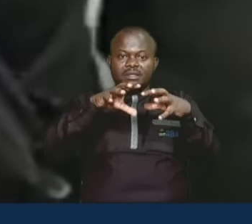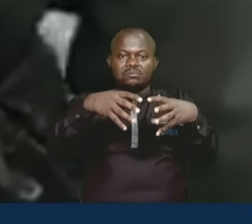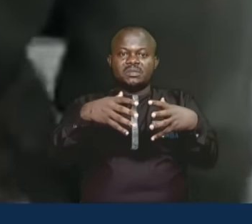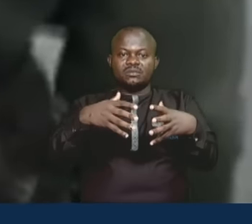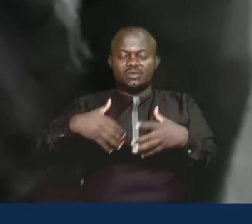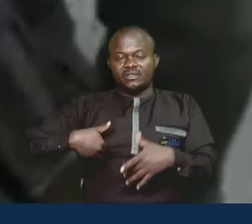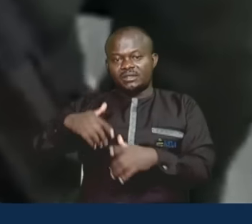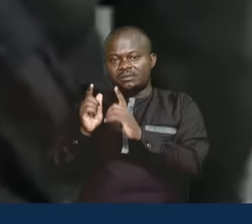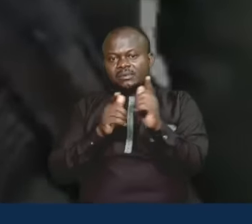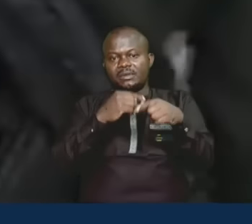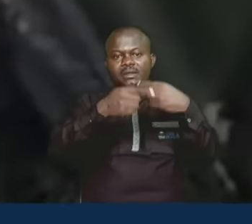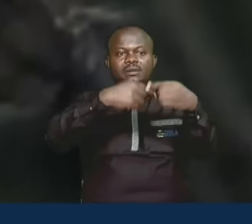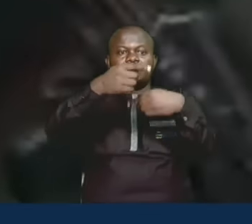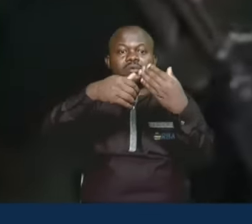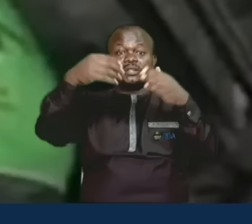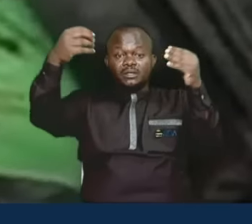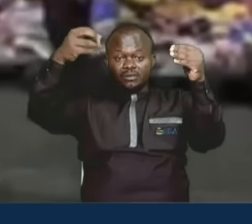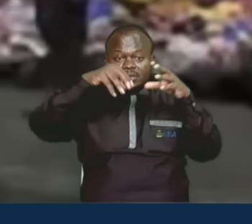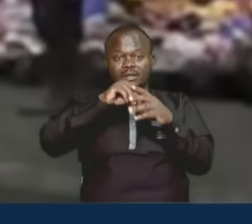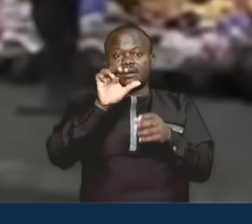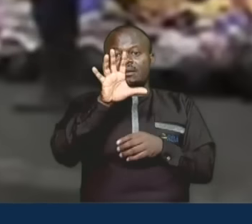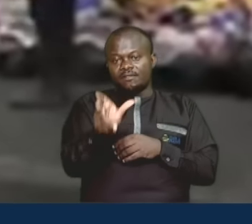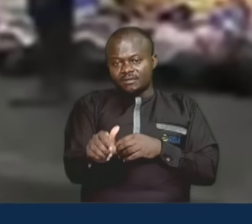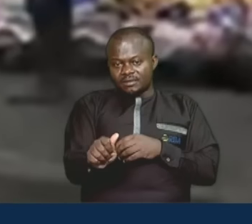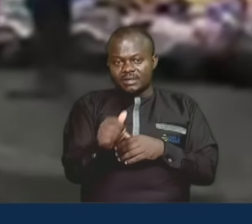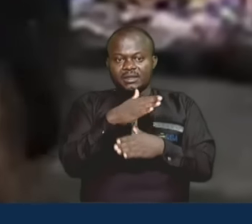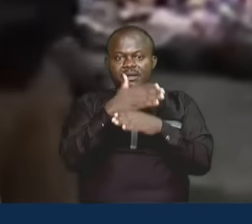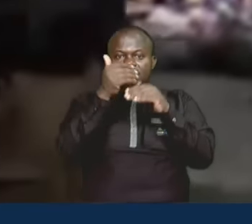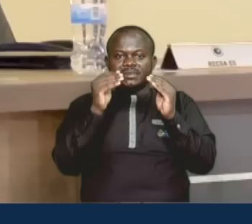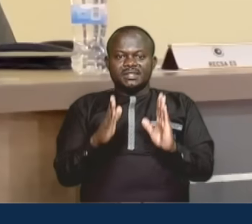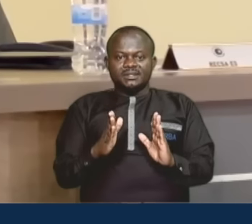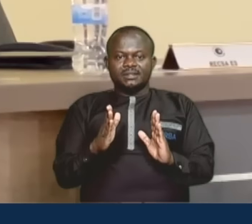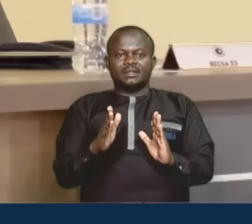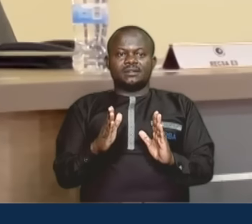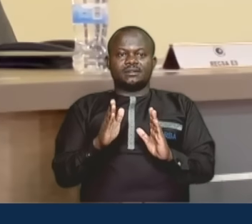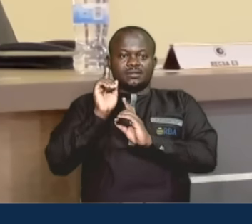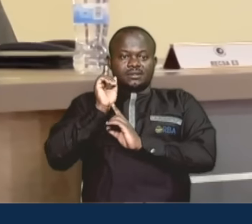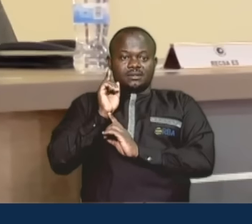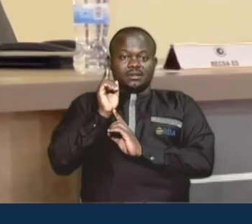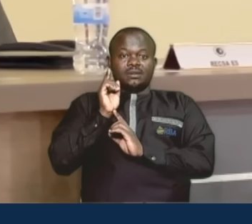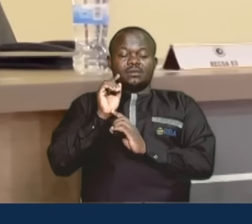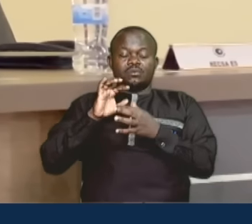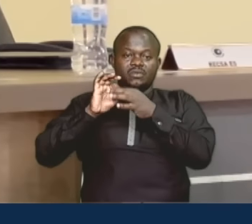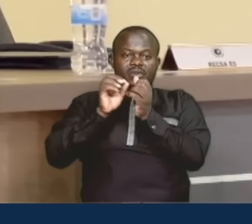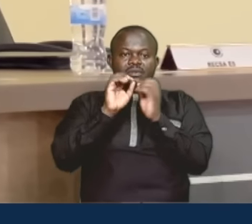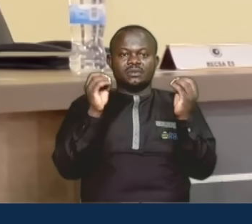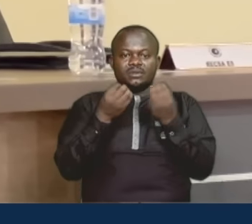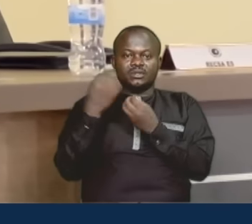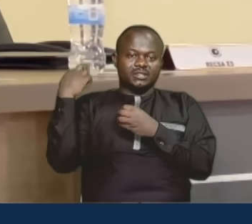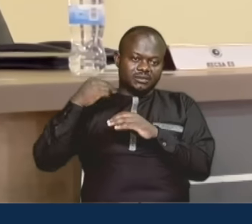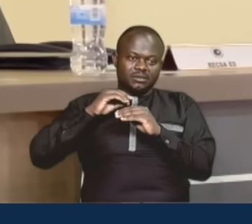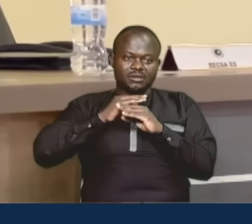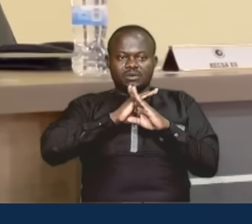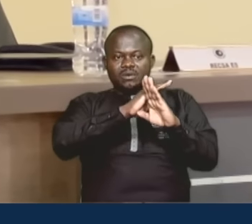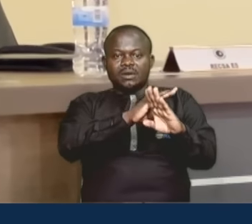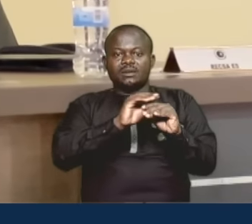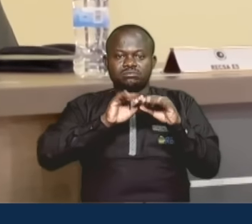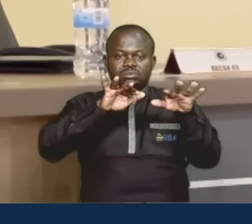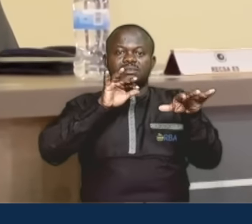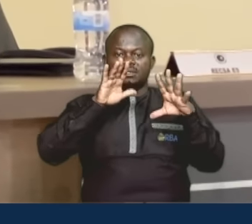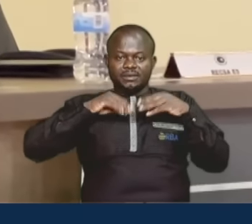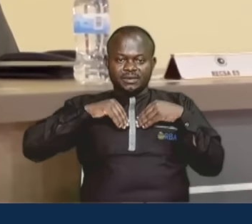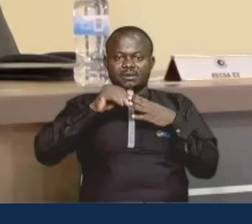intwaro ikomeje kugaragara kuri uyu mugabane. Minisiteri y'umutekano mu gihugu ku bufatanye n'umuryango ushinzwe kurwanya ikwirakwizwa ritemewe